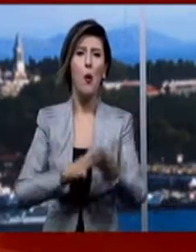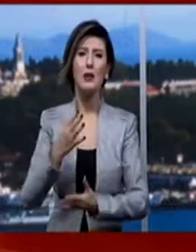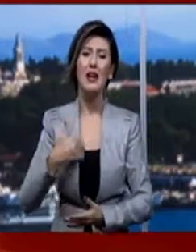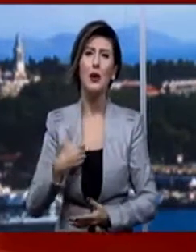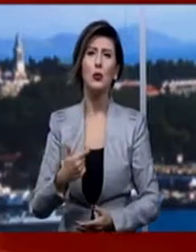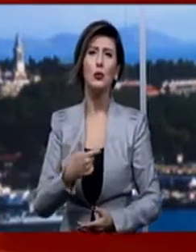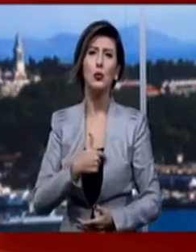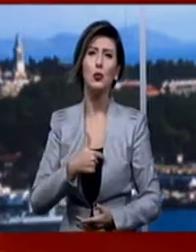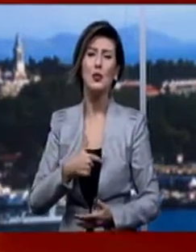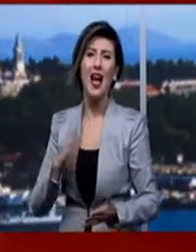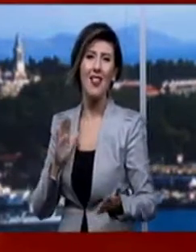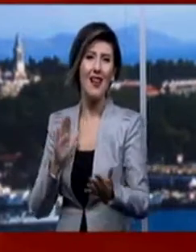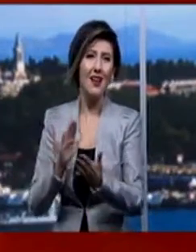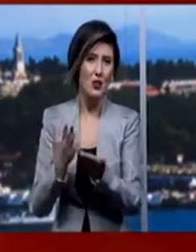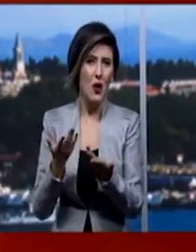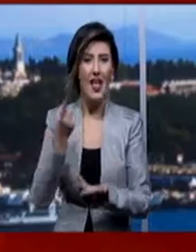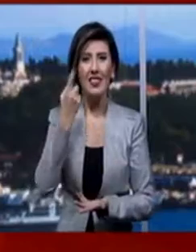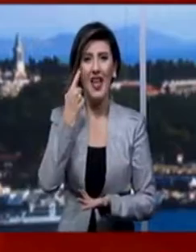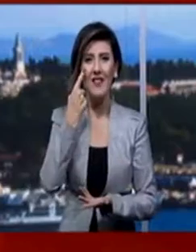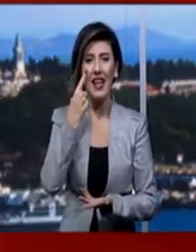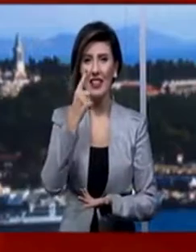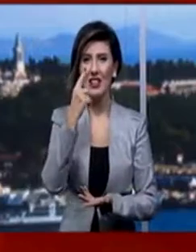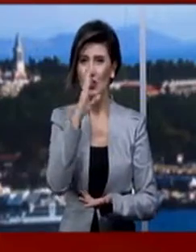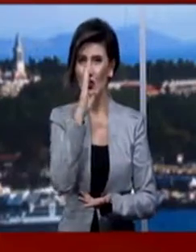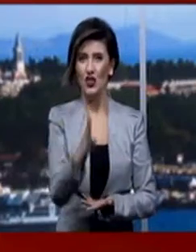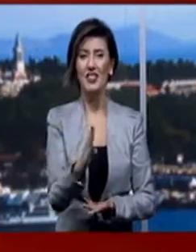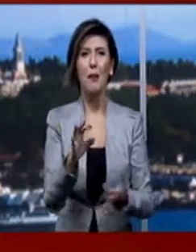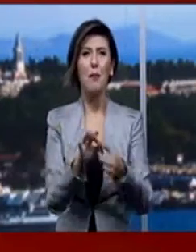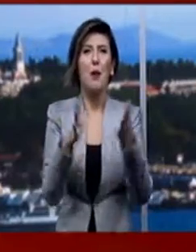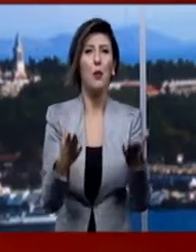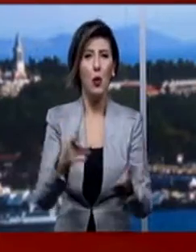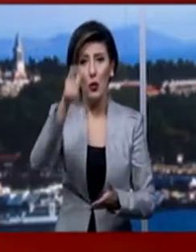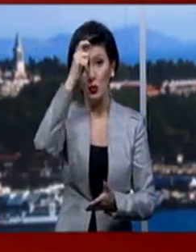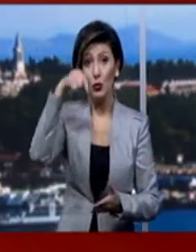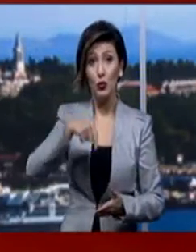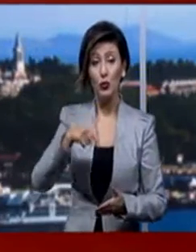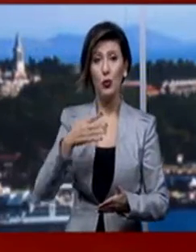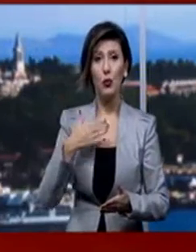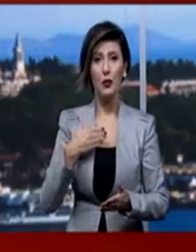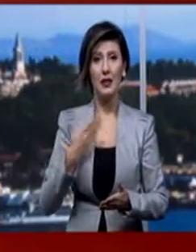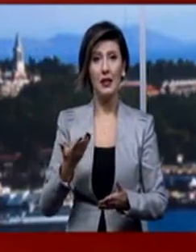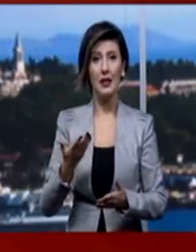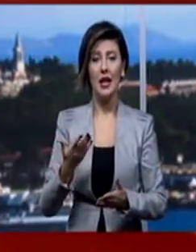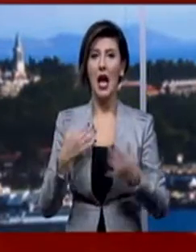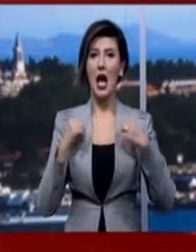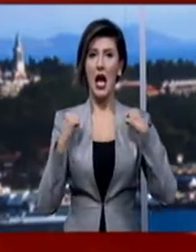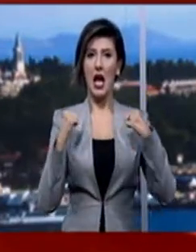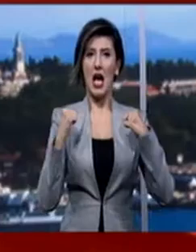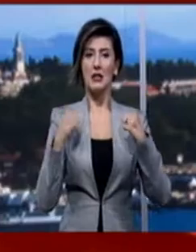duygusal yaklaşıyorlar, devlet ciddiyetiyle bağdaşmıyor. Türkiye bu hususta asilliğini